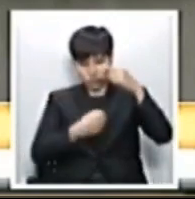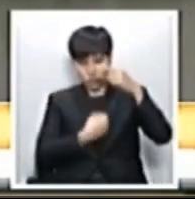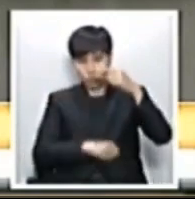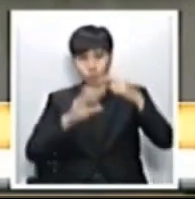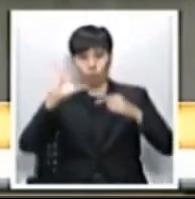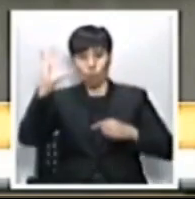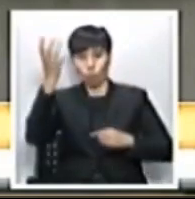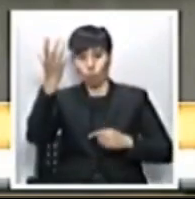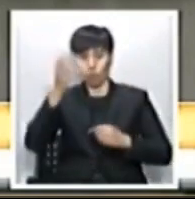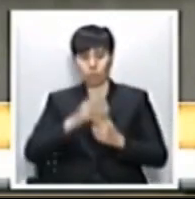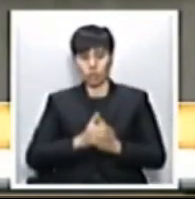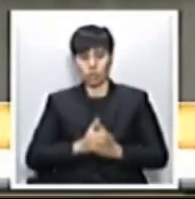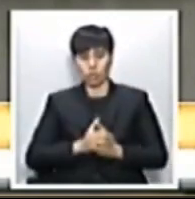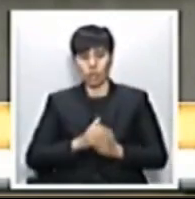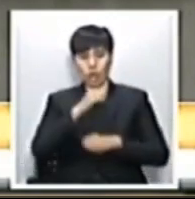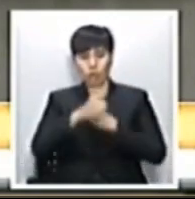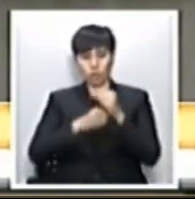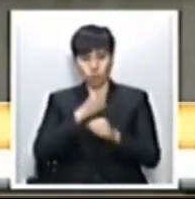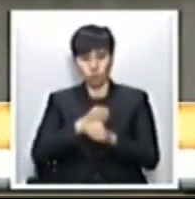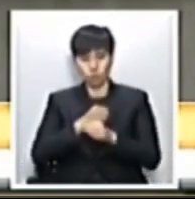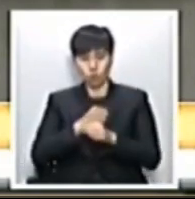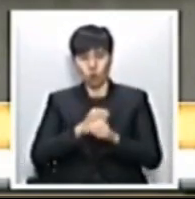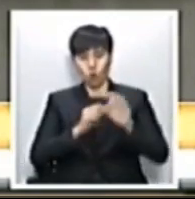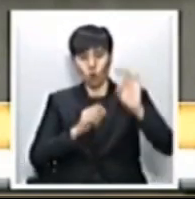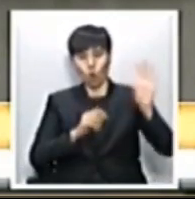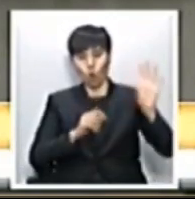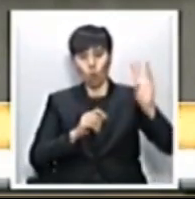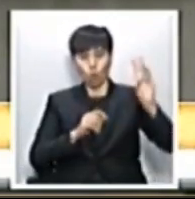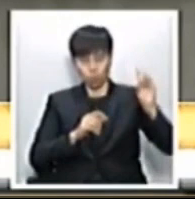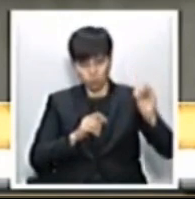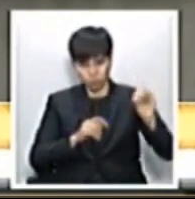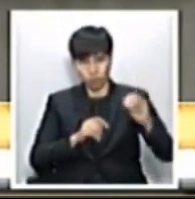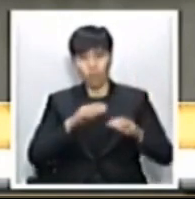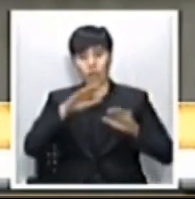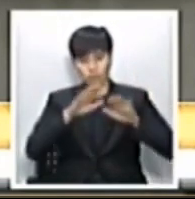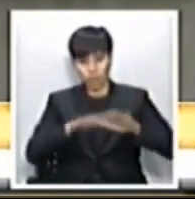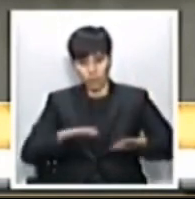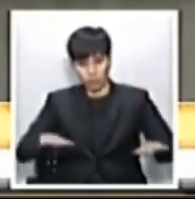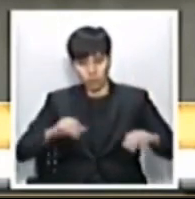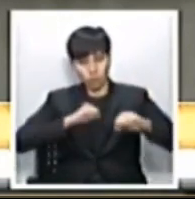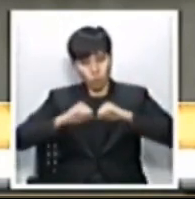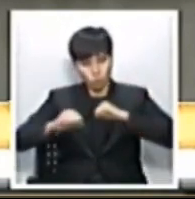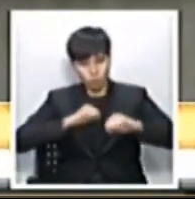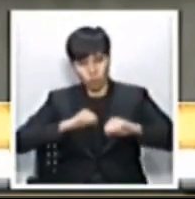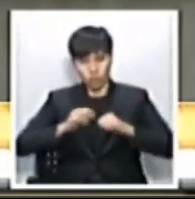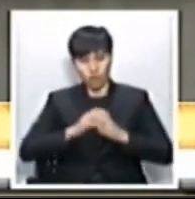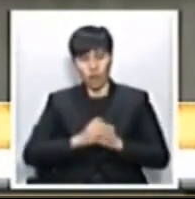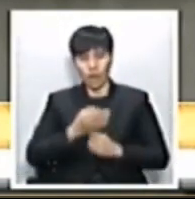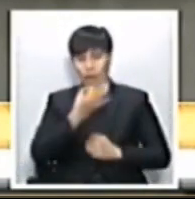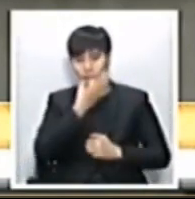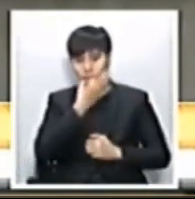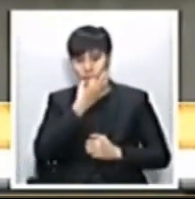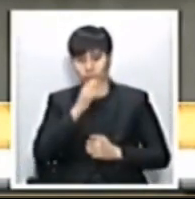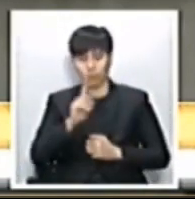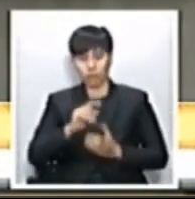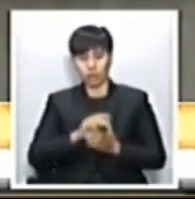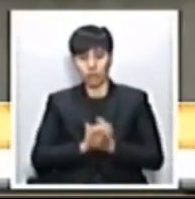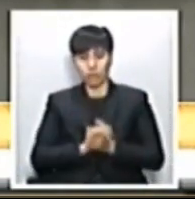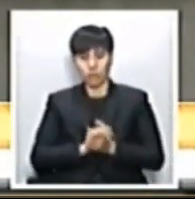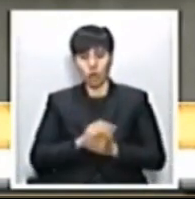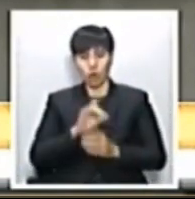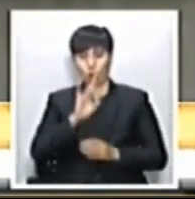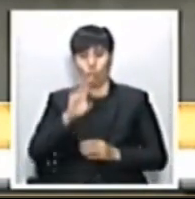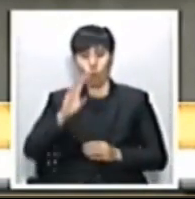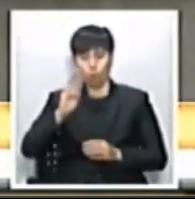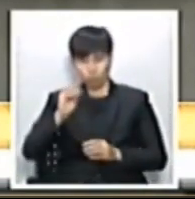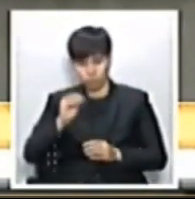บว่า60%คือเด็กและเยาวชนสถิติทางด้านอาชีพพบว่า60%